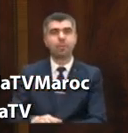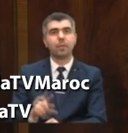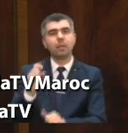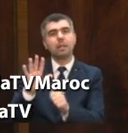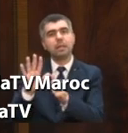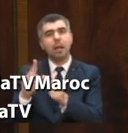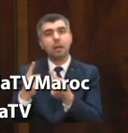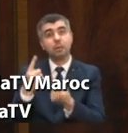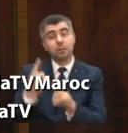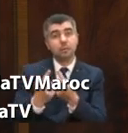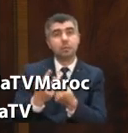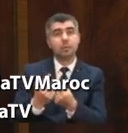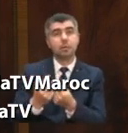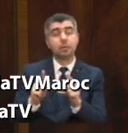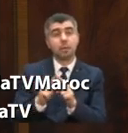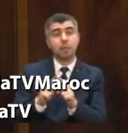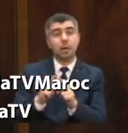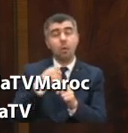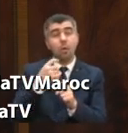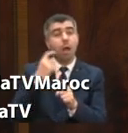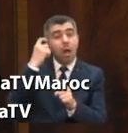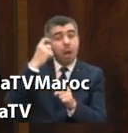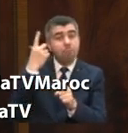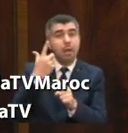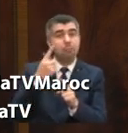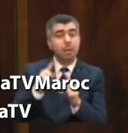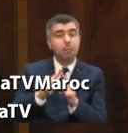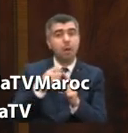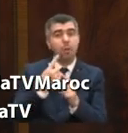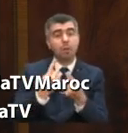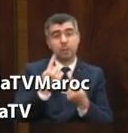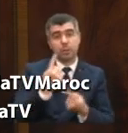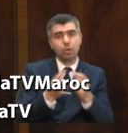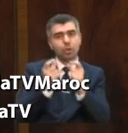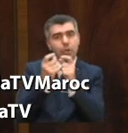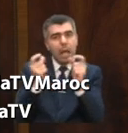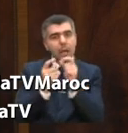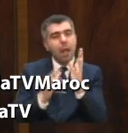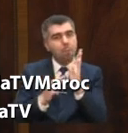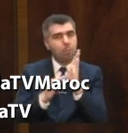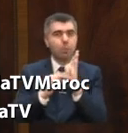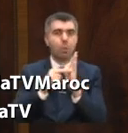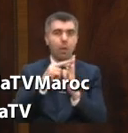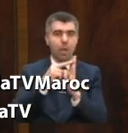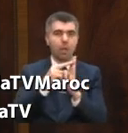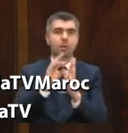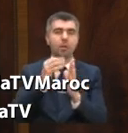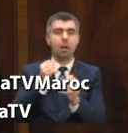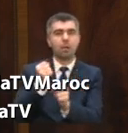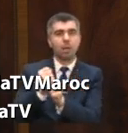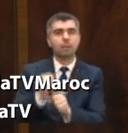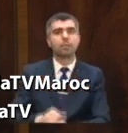شهر 6، وإلا فإن بعد شهر 6 إن شاء الله من المفروض أن ترجع المقاولات بشكل متدرج إلى عملها. والدليل على ذلك